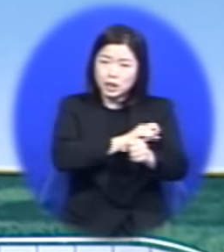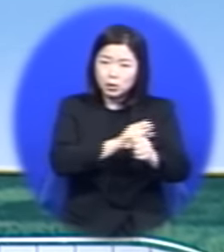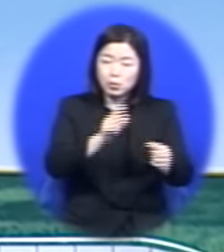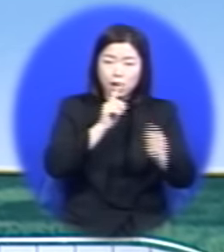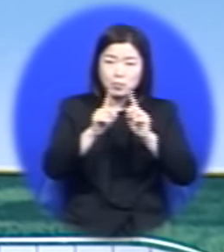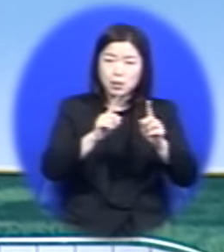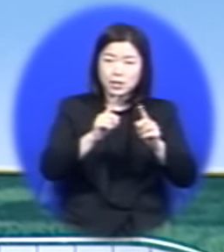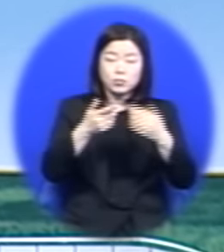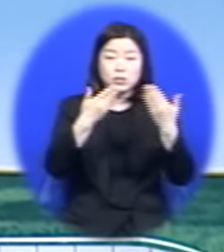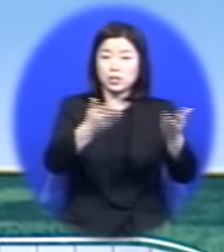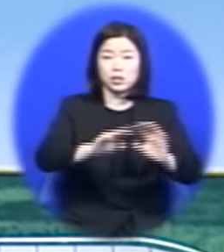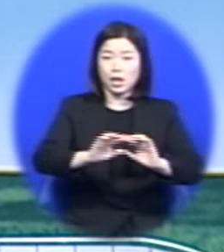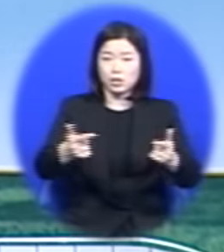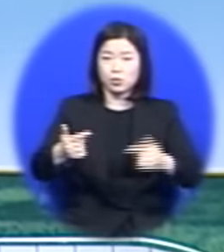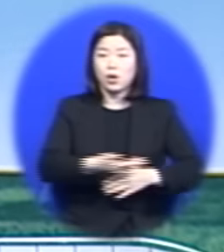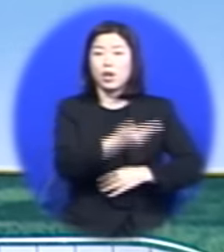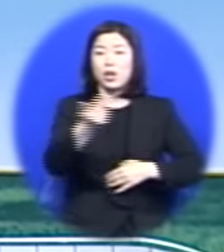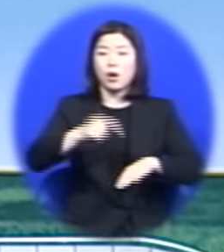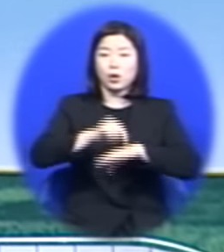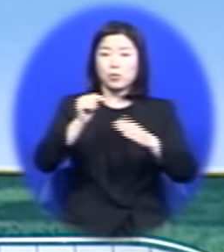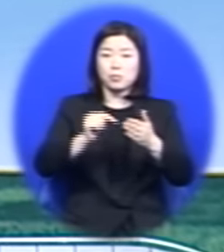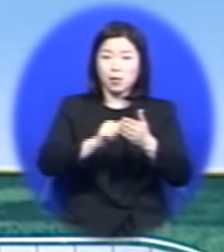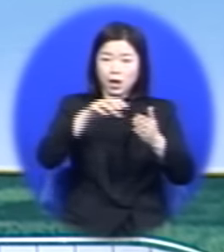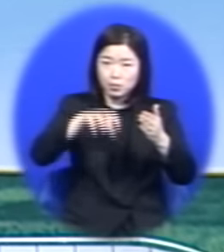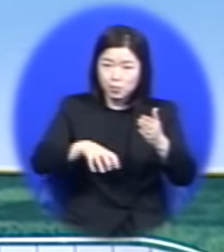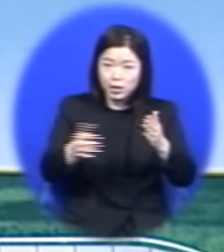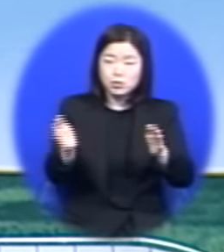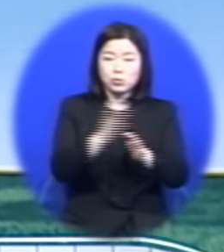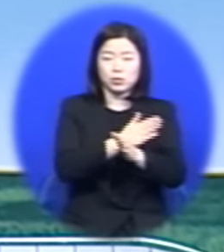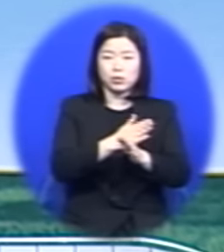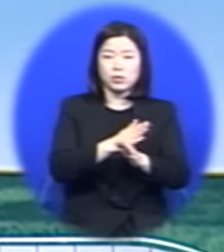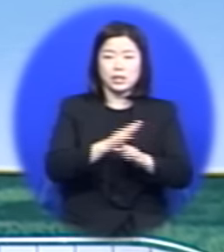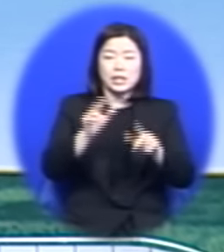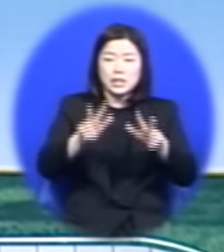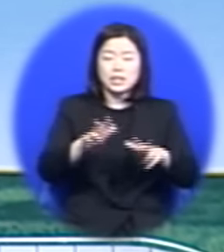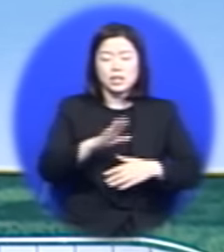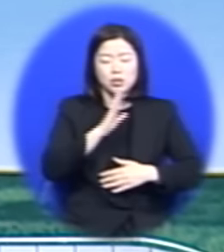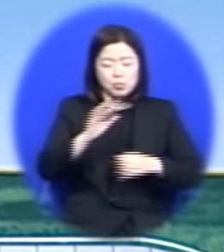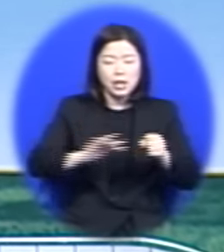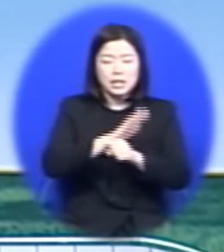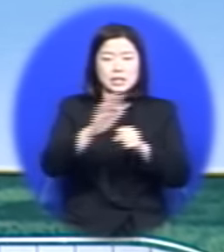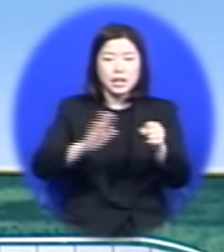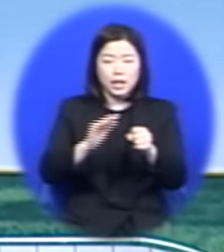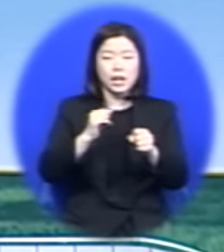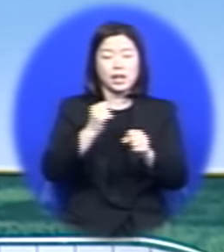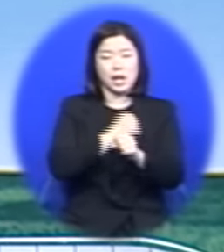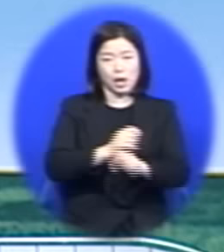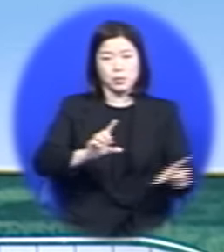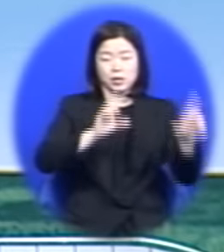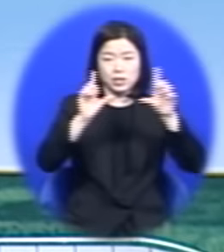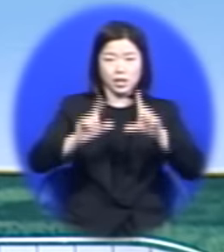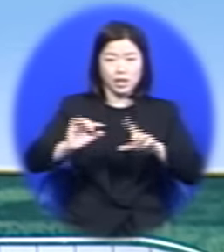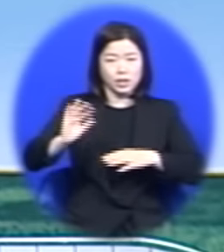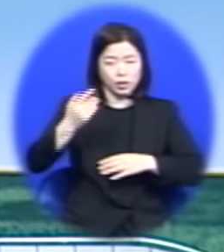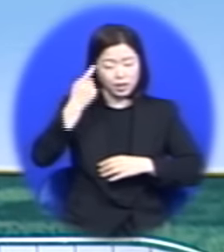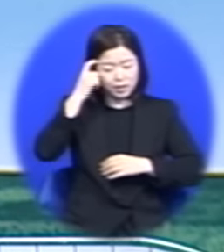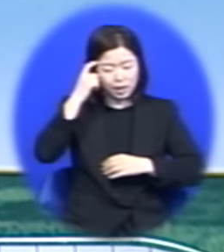여러분의 마음에서부터 이제는 정말 사랑하며 살아야 되겠다 하는 뜨거운 마음이 일어나게